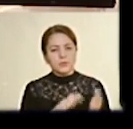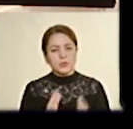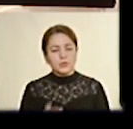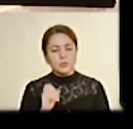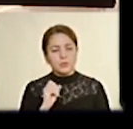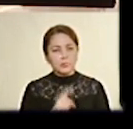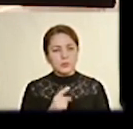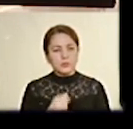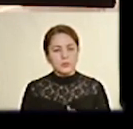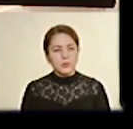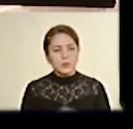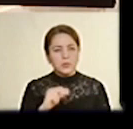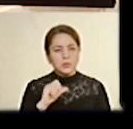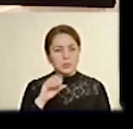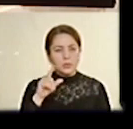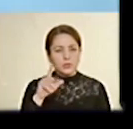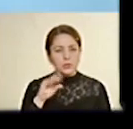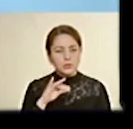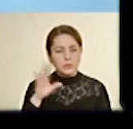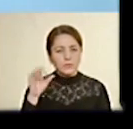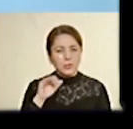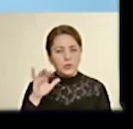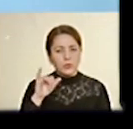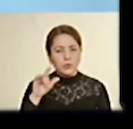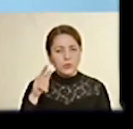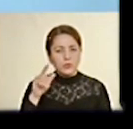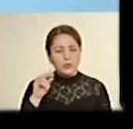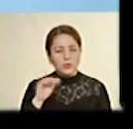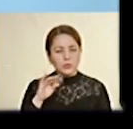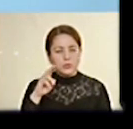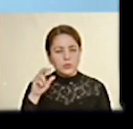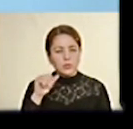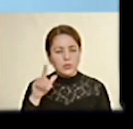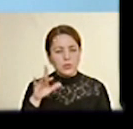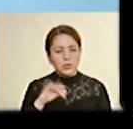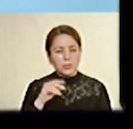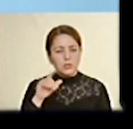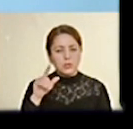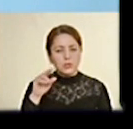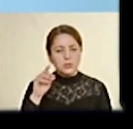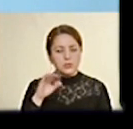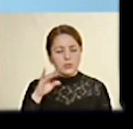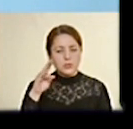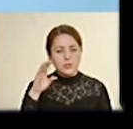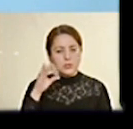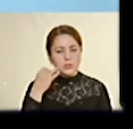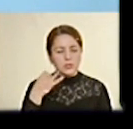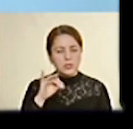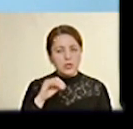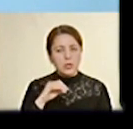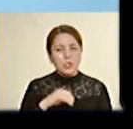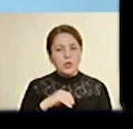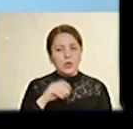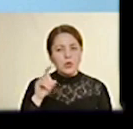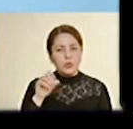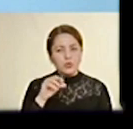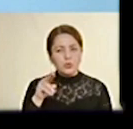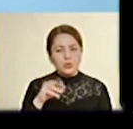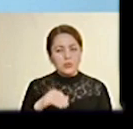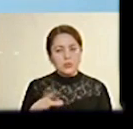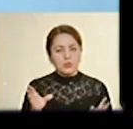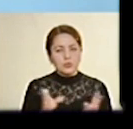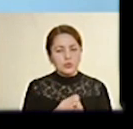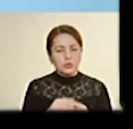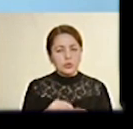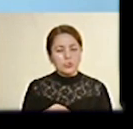topshirig'imiz changchi va urug'chidagi jinsiy hujayralarning qo'shilish jarayoni qanday jarayon deyiladi?